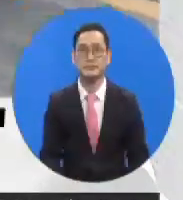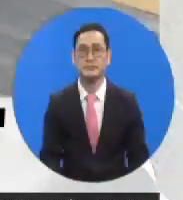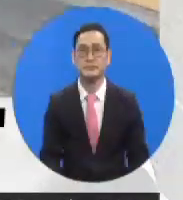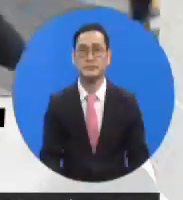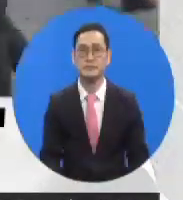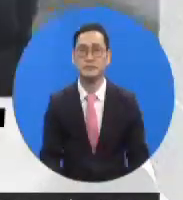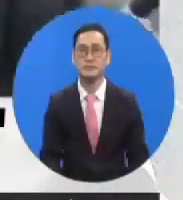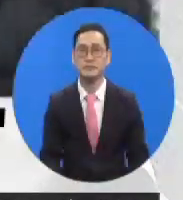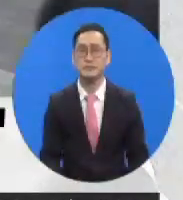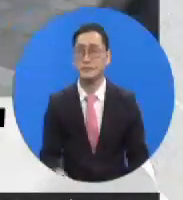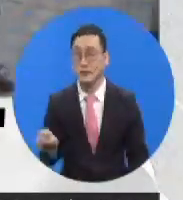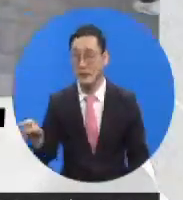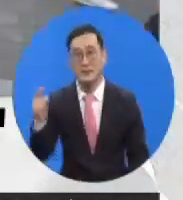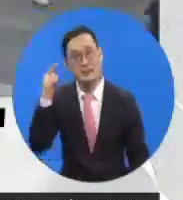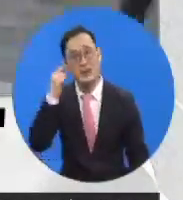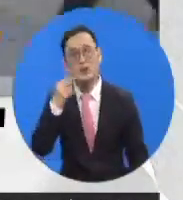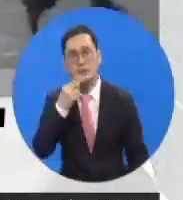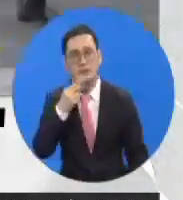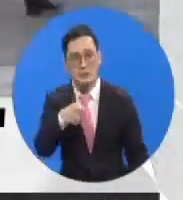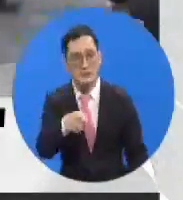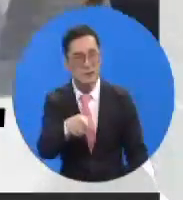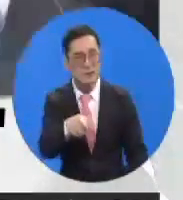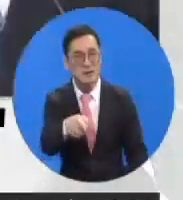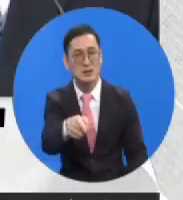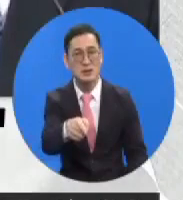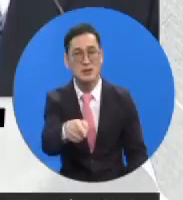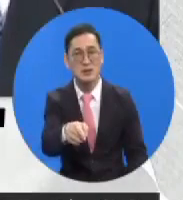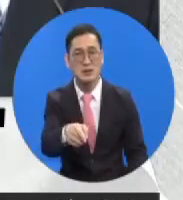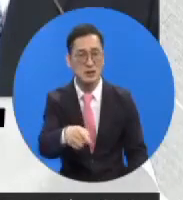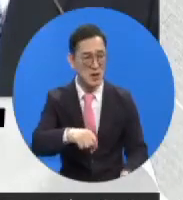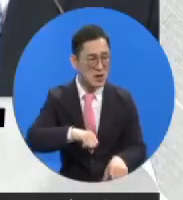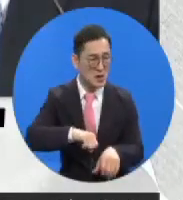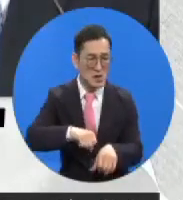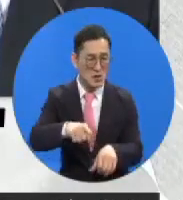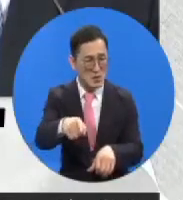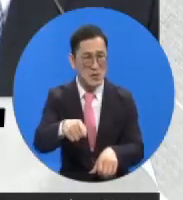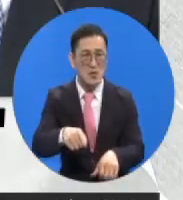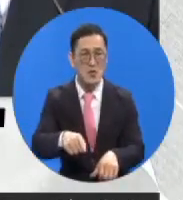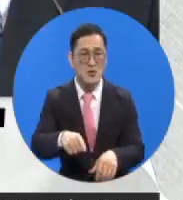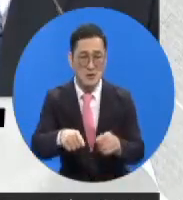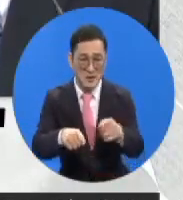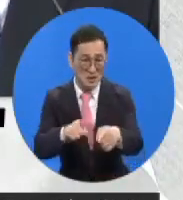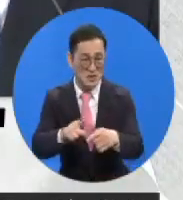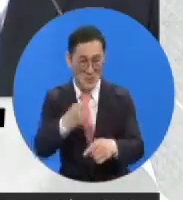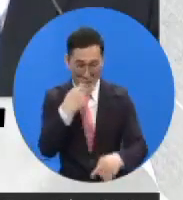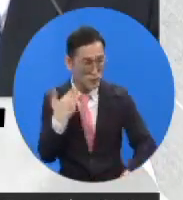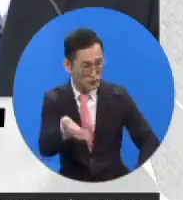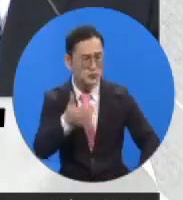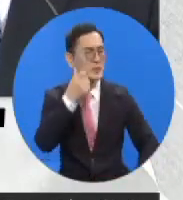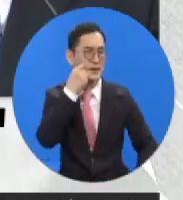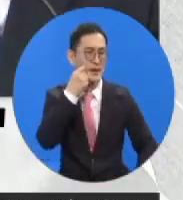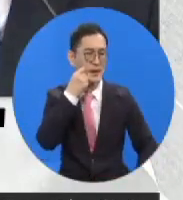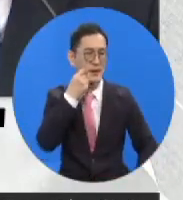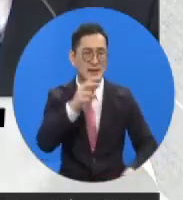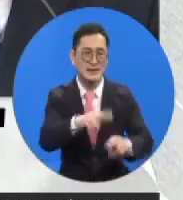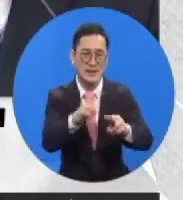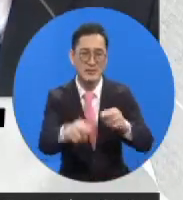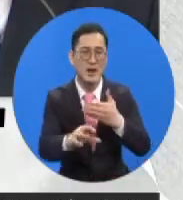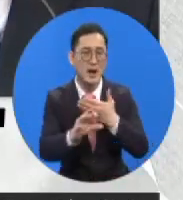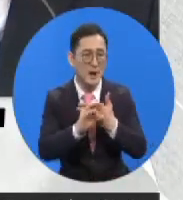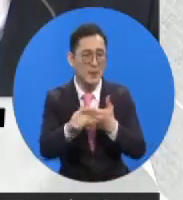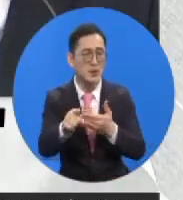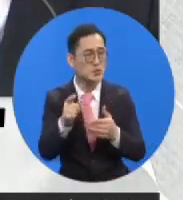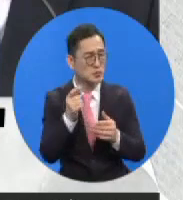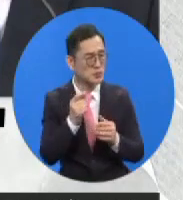생각 전혀 생각 없이 이거 워낙 큰 사건이라서 내가 어떻게 할 수가 없다. 사퇴로 하면 좀 잠잠해지면 그때는 뭐